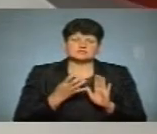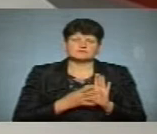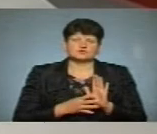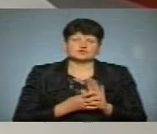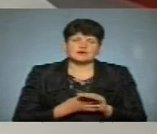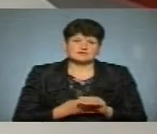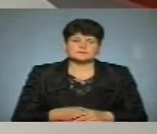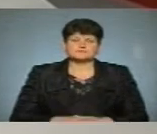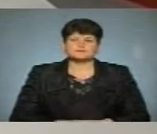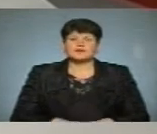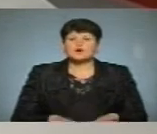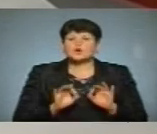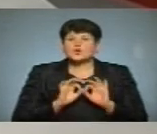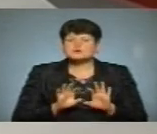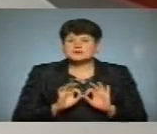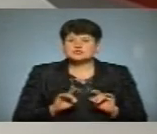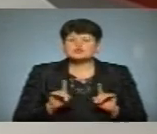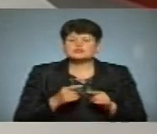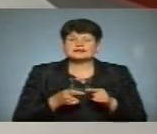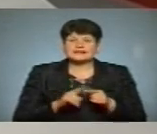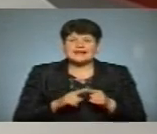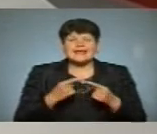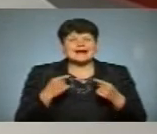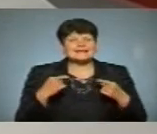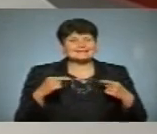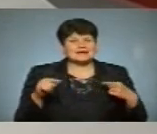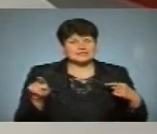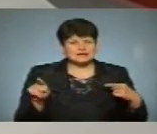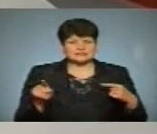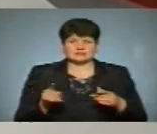098-49-27-499. Розкажіть, що таке альтернативна служба?